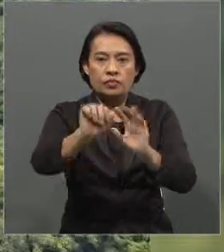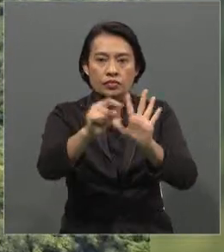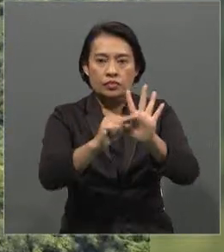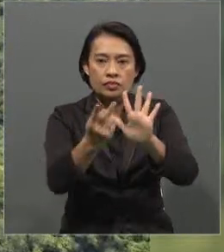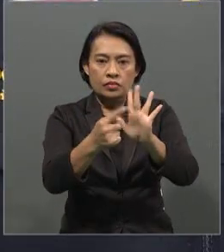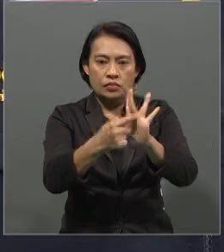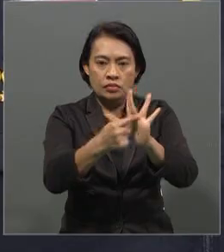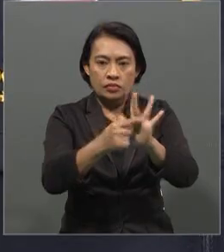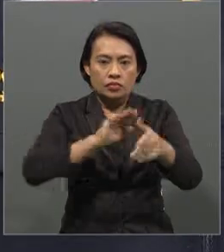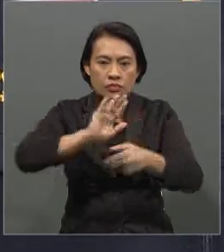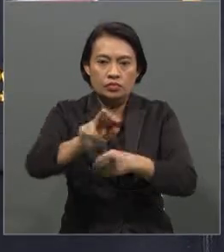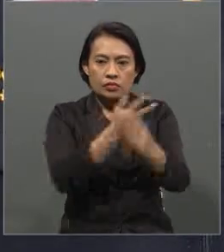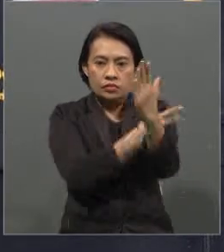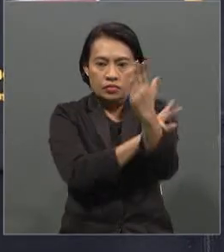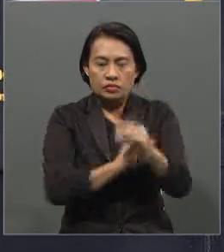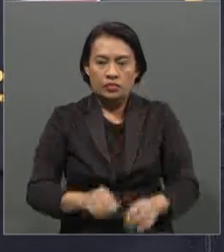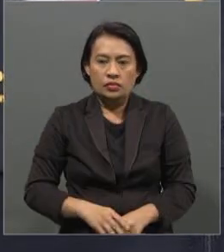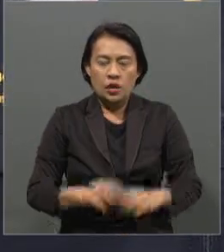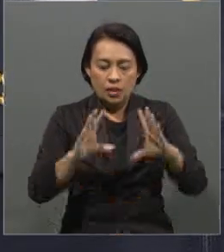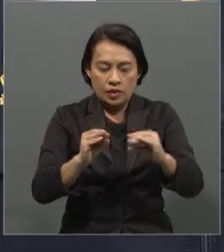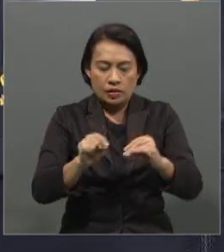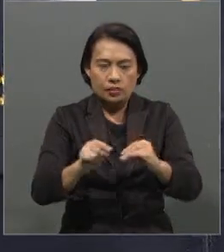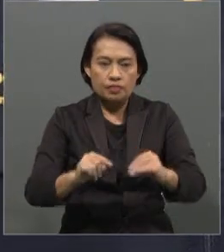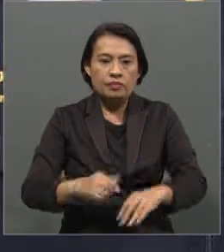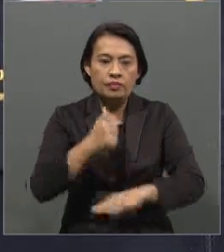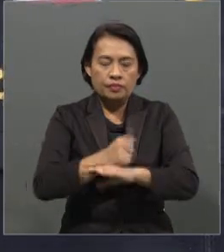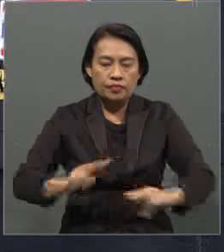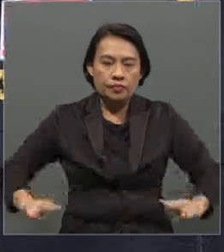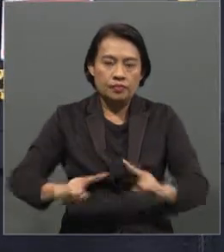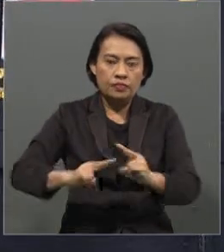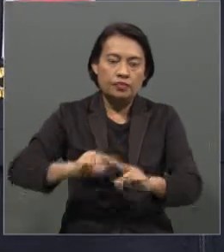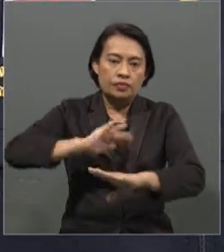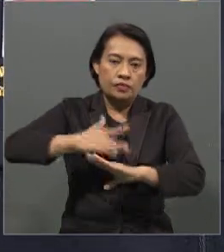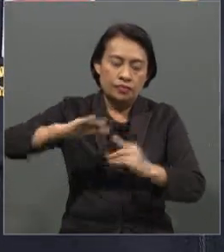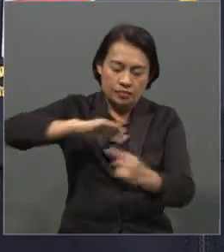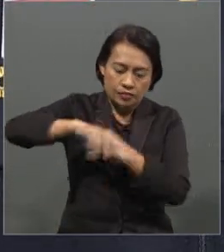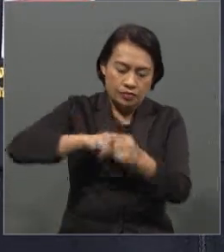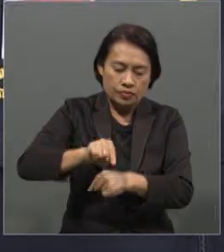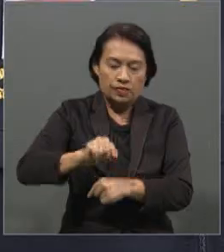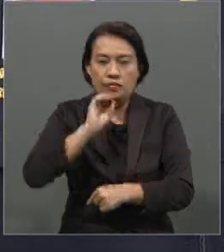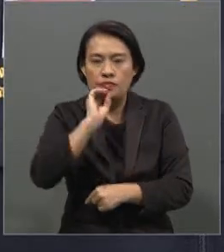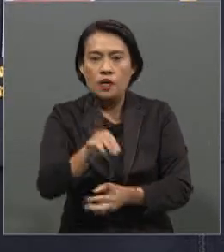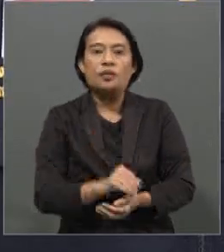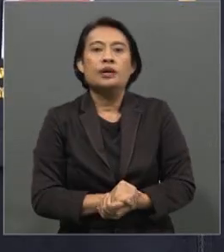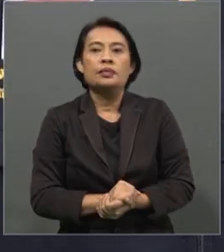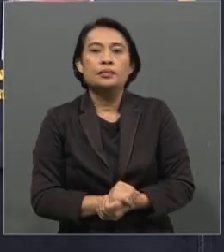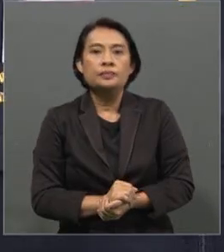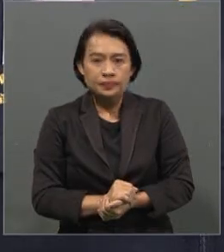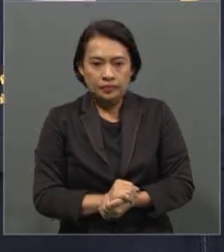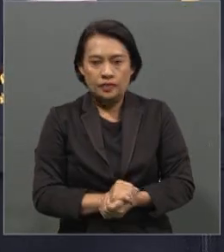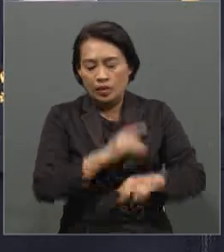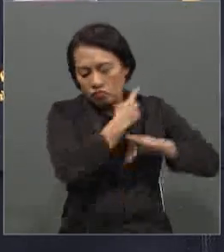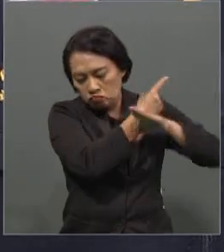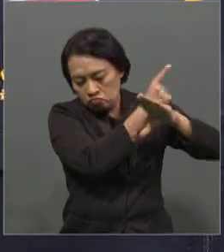ถลางจังหวัดภูเก็ตนะครับคือรัฐมนตรีว่าการกระทรวงทรัพยากรธรรมชาติและสิ่งแวดล้อมเนี่ยท่านได้ให้ข้อมูลนะครับหลังจากที่ขึ้นบิน